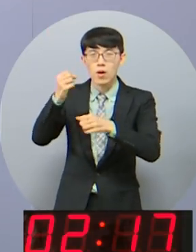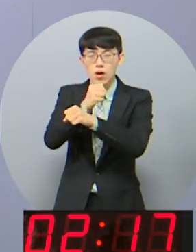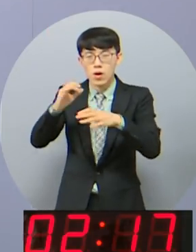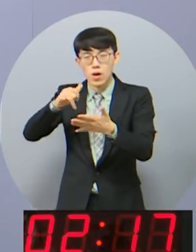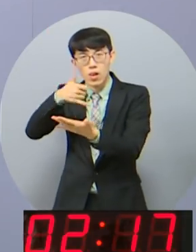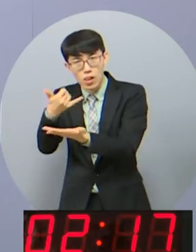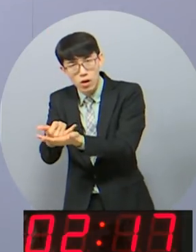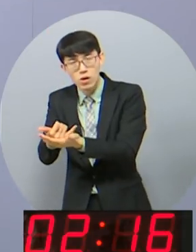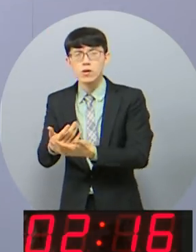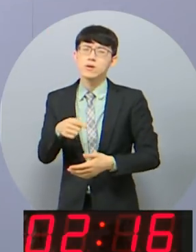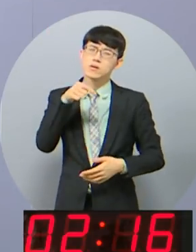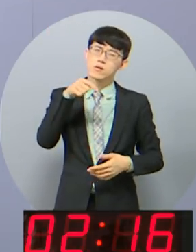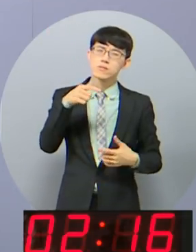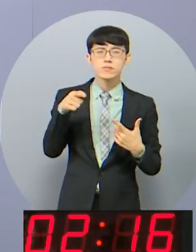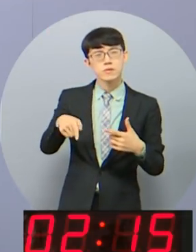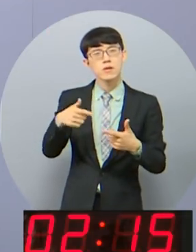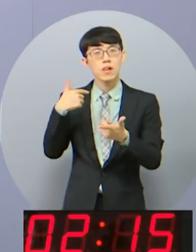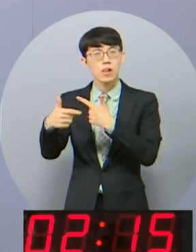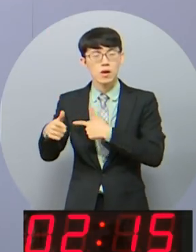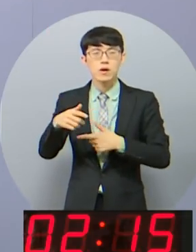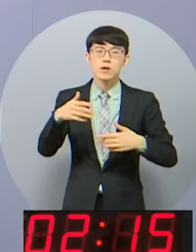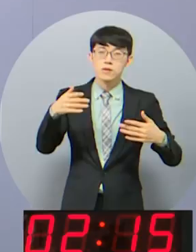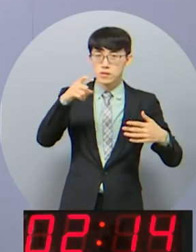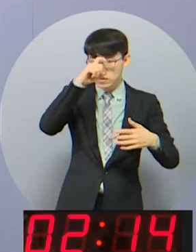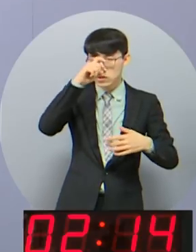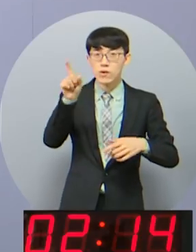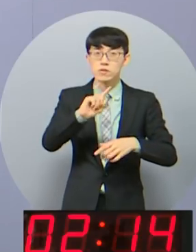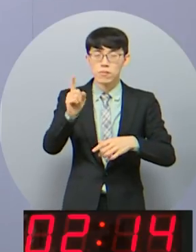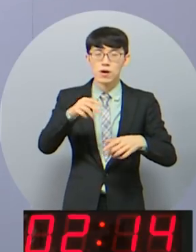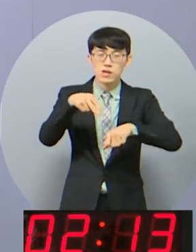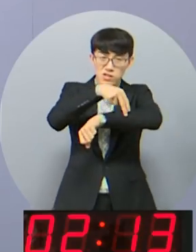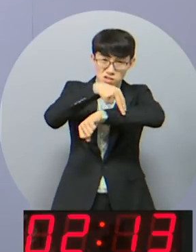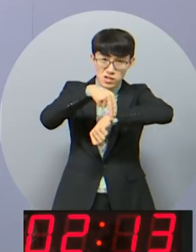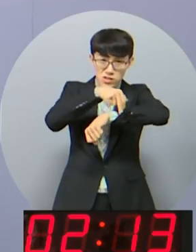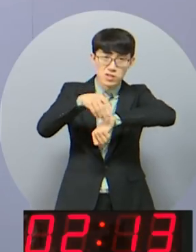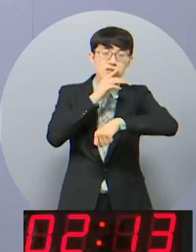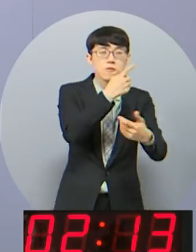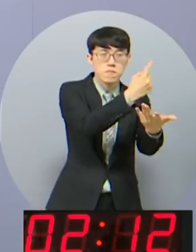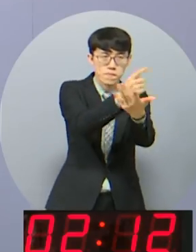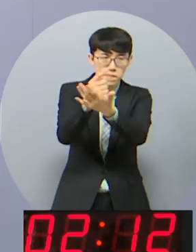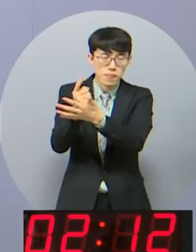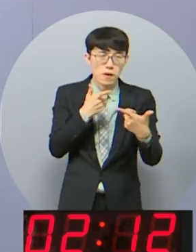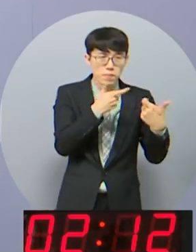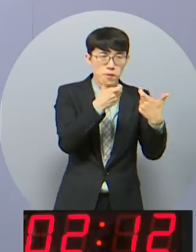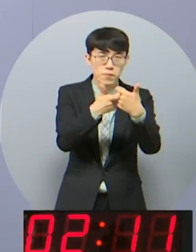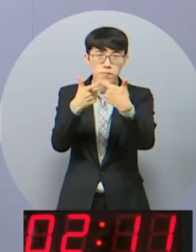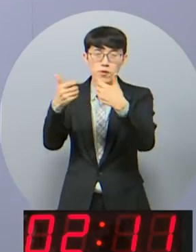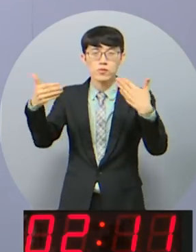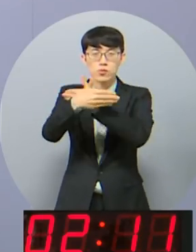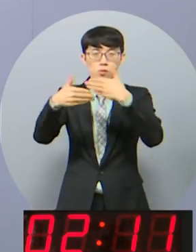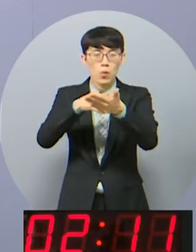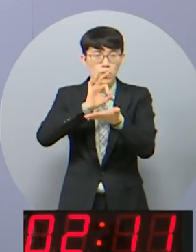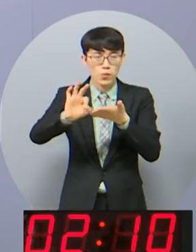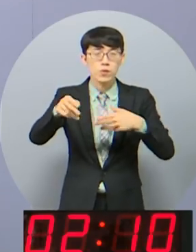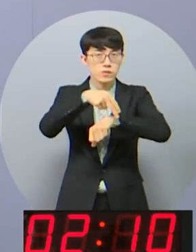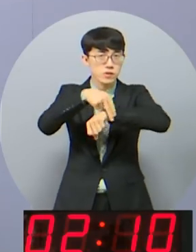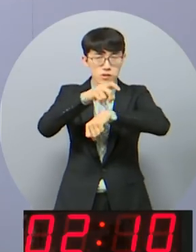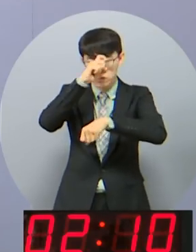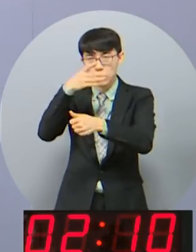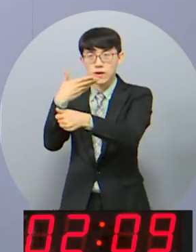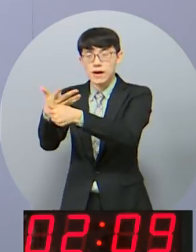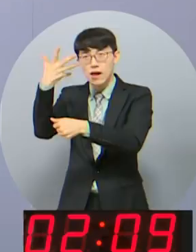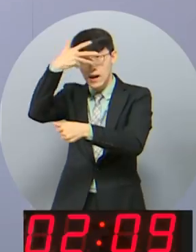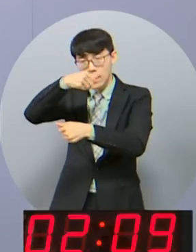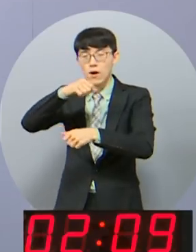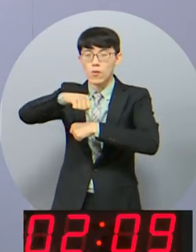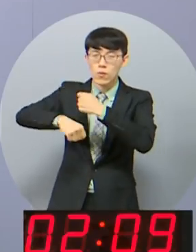以照顾到老幼弱势，希望我们未来的这个长辈的行驶的权利可以能够更安全更完善。